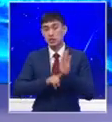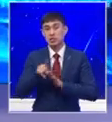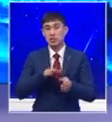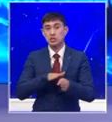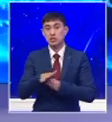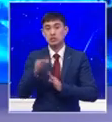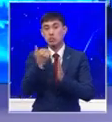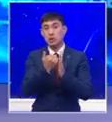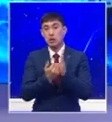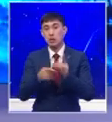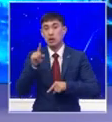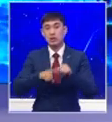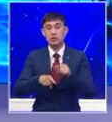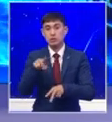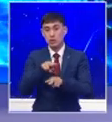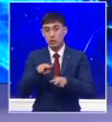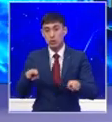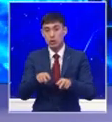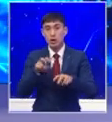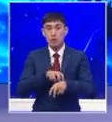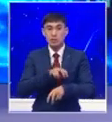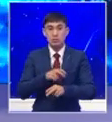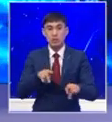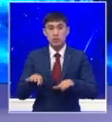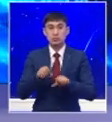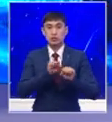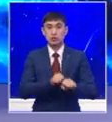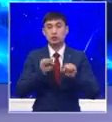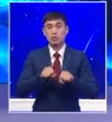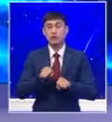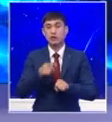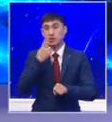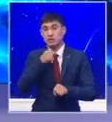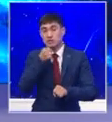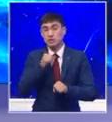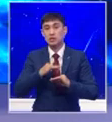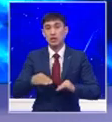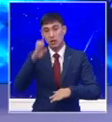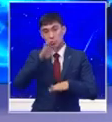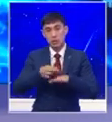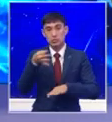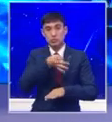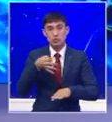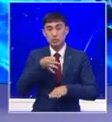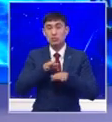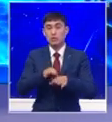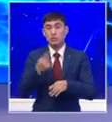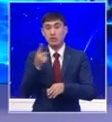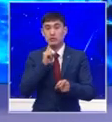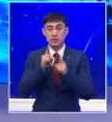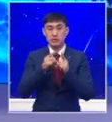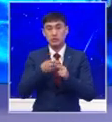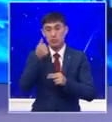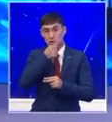стартовала реализация программы «Родительский контроль». Комиссия по делам и защите прав несовершеннолетних при Акимате Алматинской области провела первое заседание